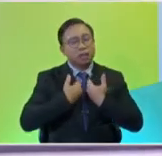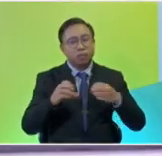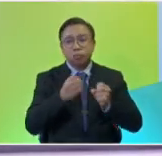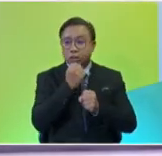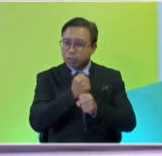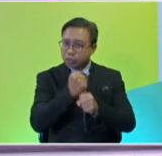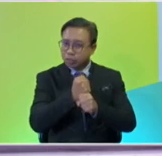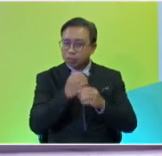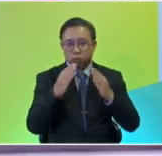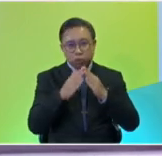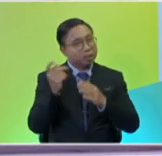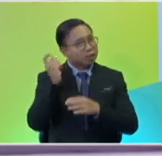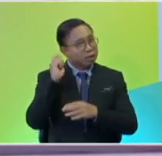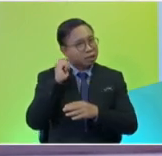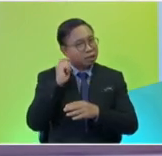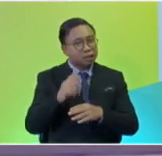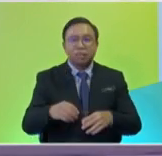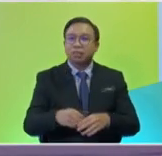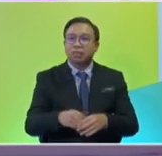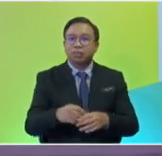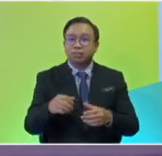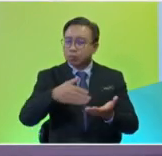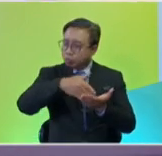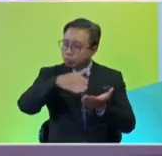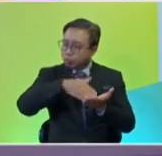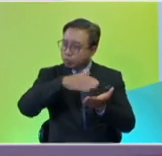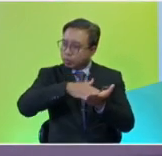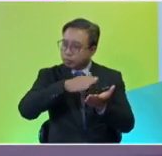tadi saya punya pulsampah